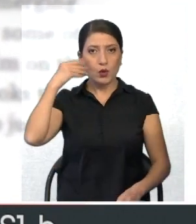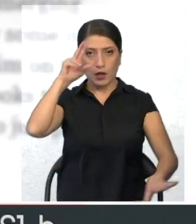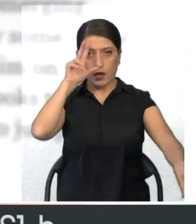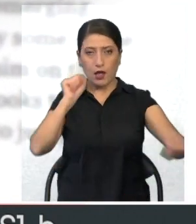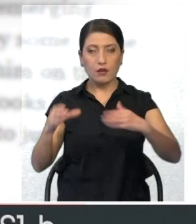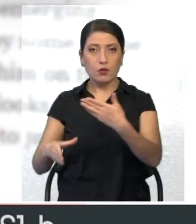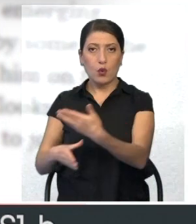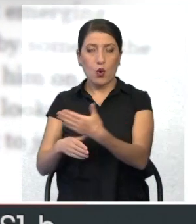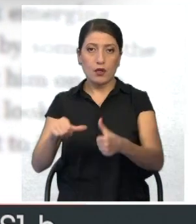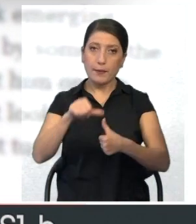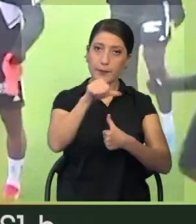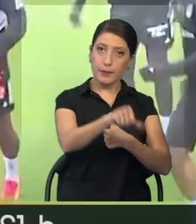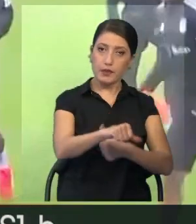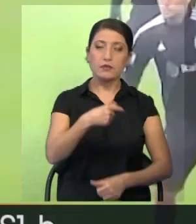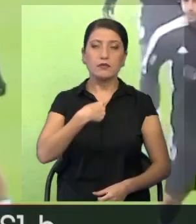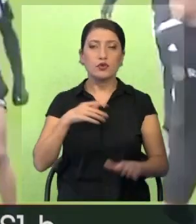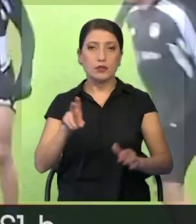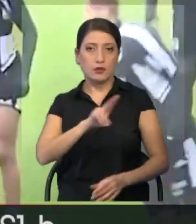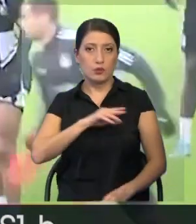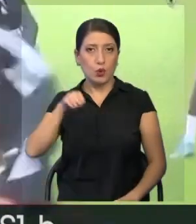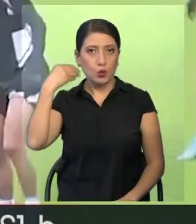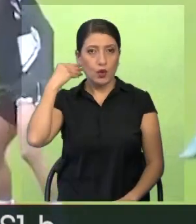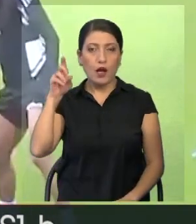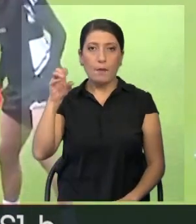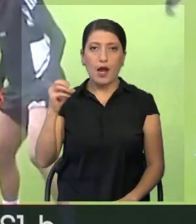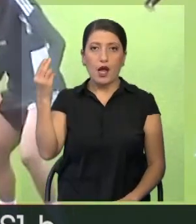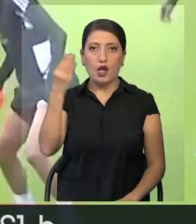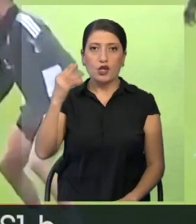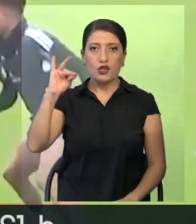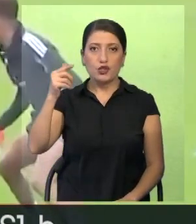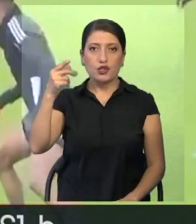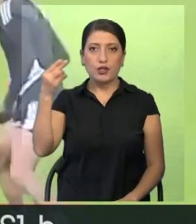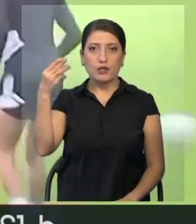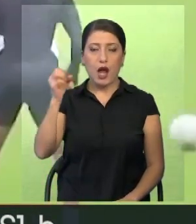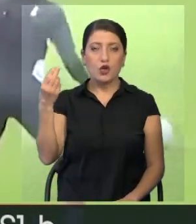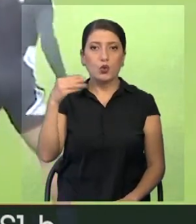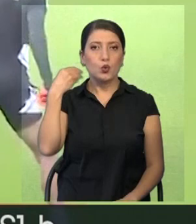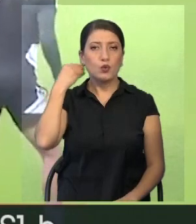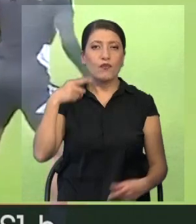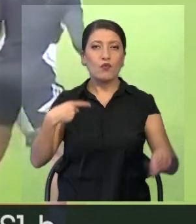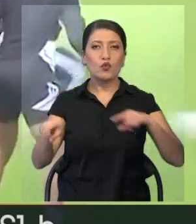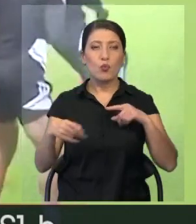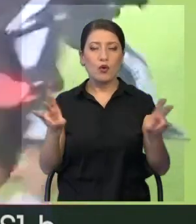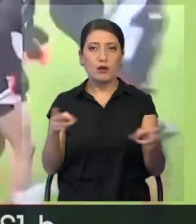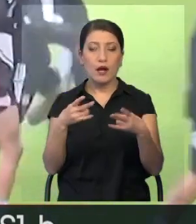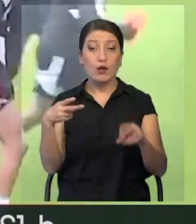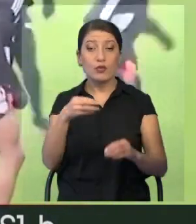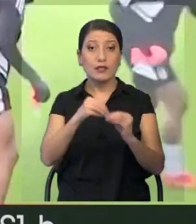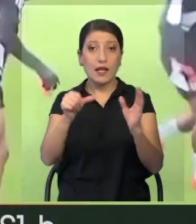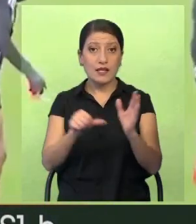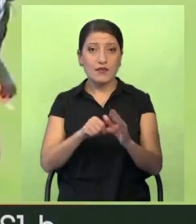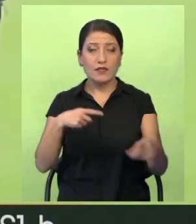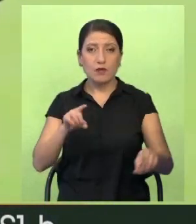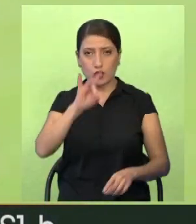կառավարությանն աջակցելուց բացի նա երկրպագում է թուրքական Բեշիկտաշ ֆուտբոլային ակումբին։ Երբ 2016-ին այդ ակումբը նվաճել էր